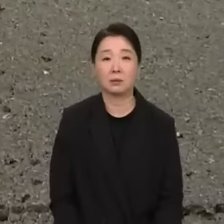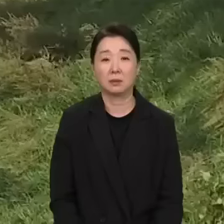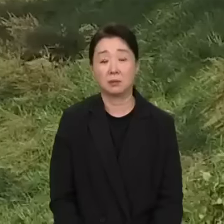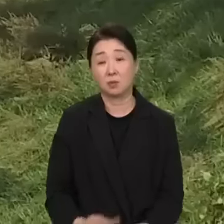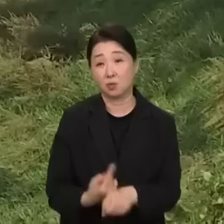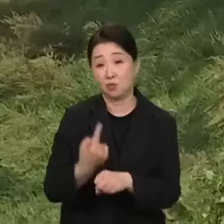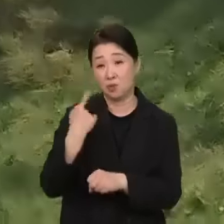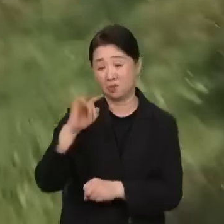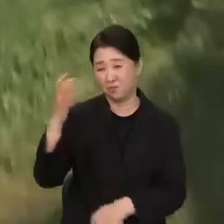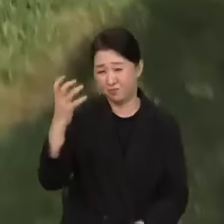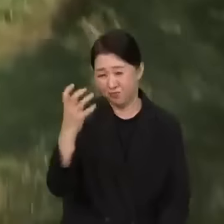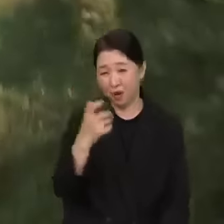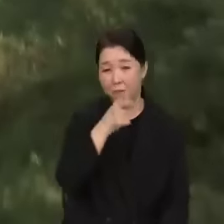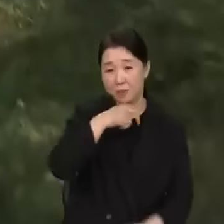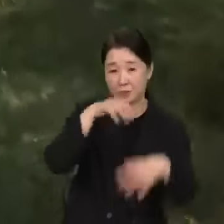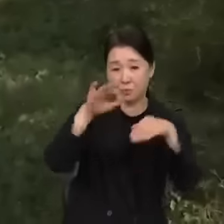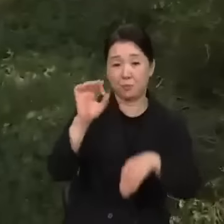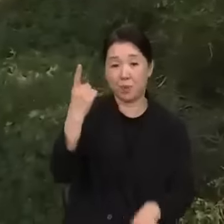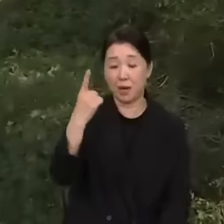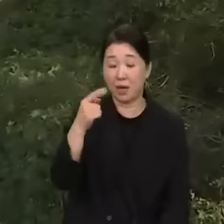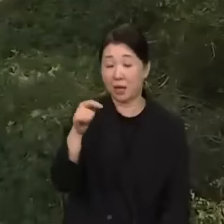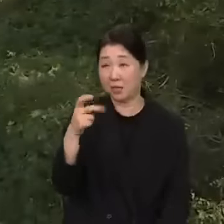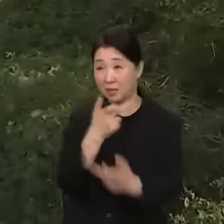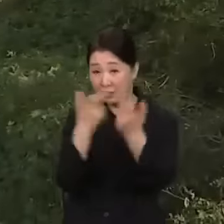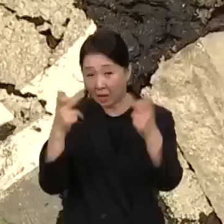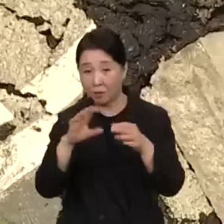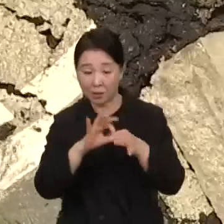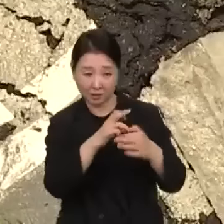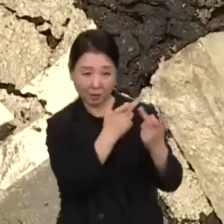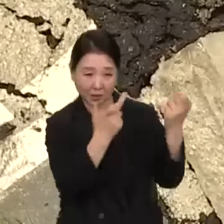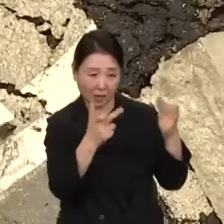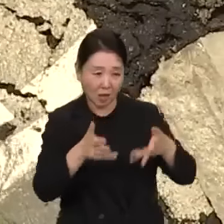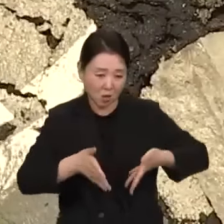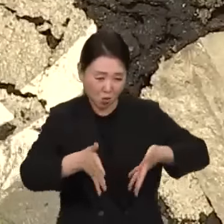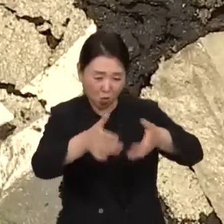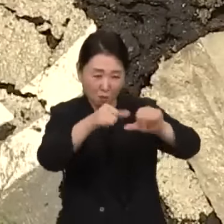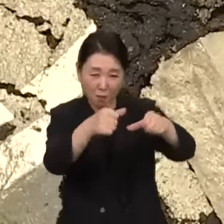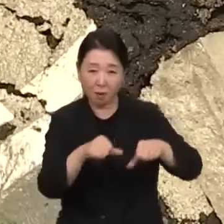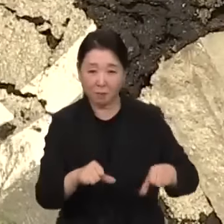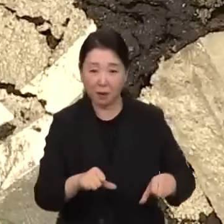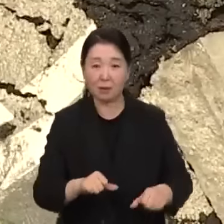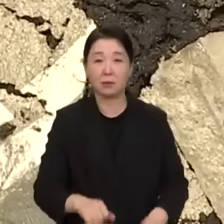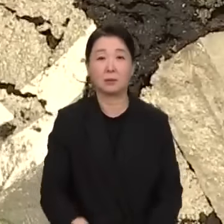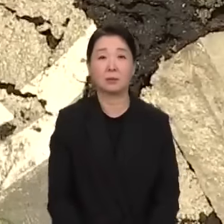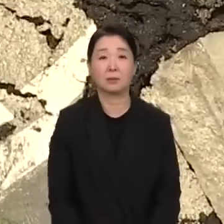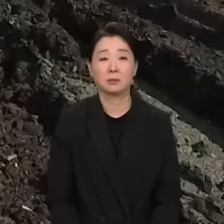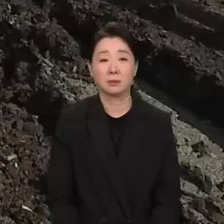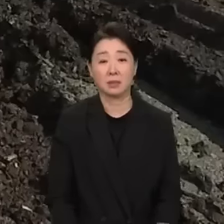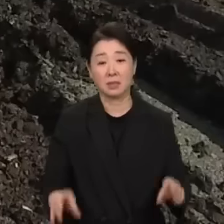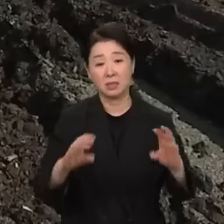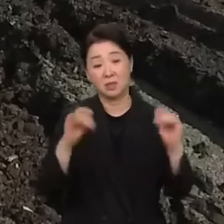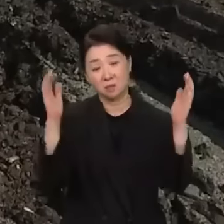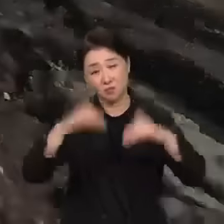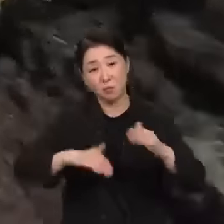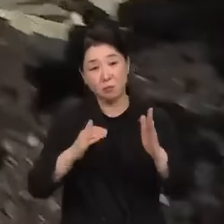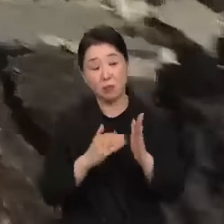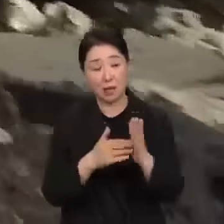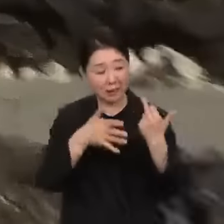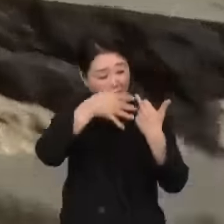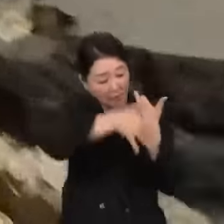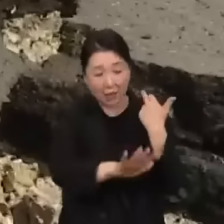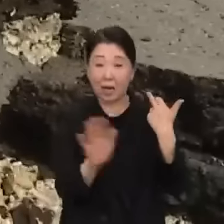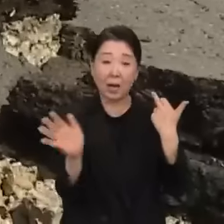6년 전 태풍과 큰 비로 토함산 인근 야산과 도로가 부서져 나간 모습입니다. 흙이 무너져 내리는 산사태가